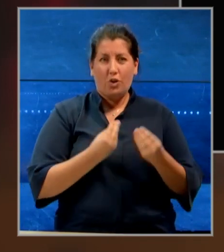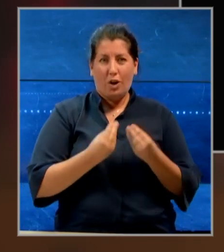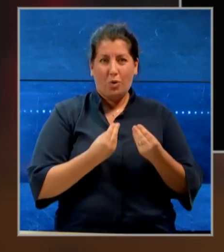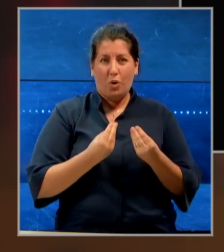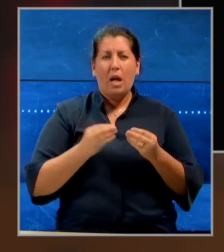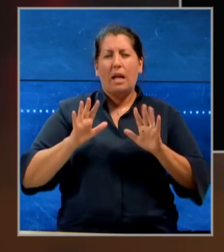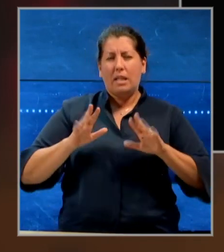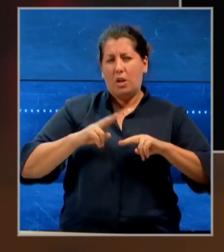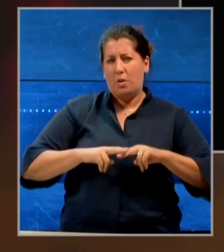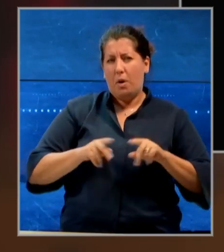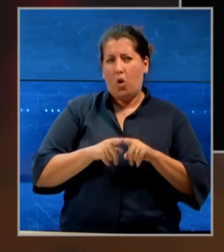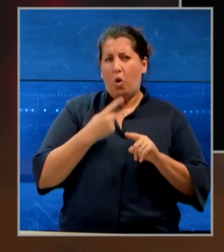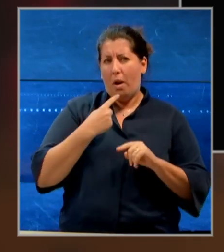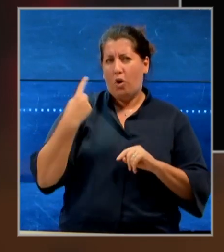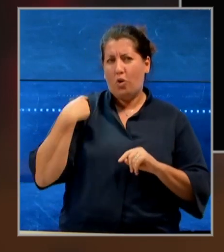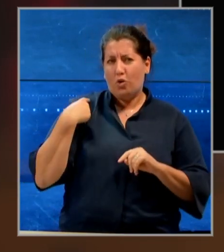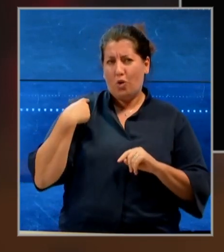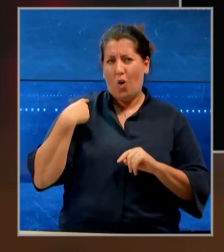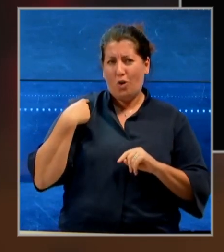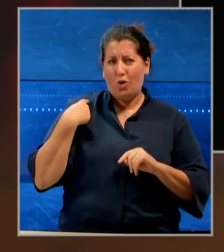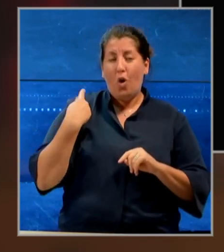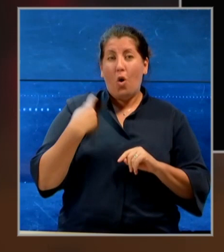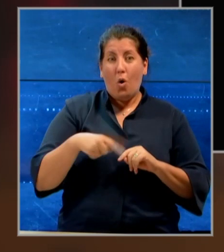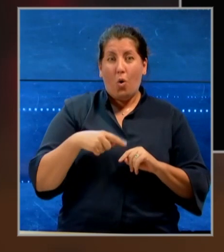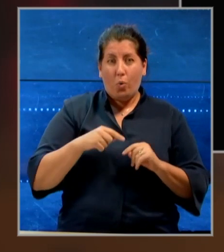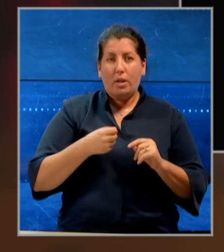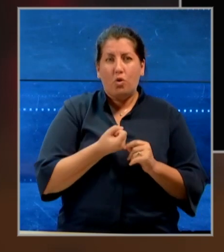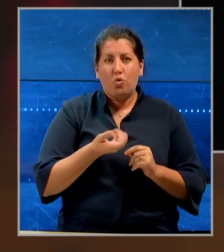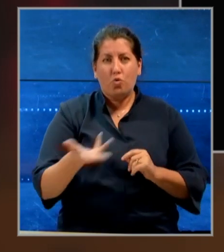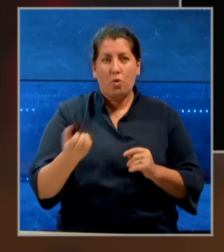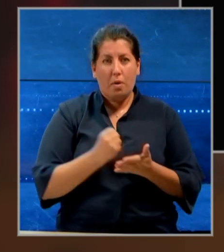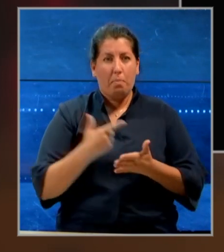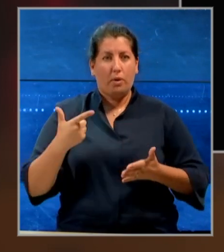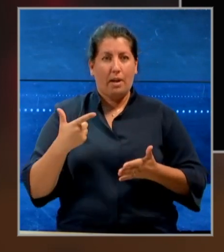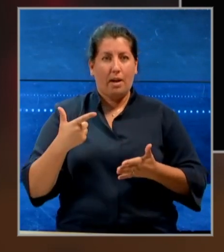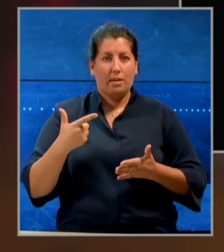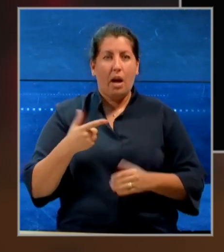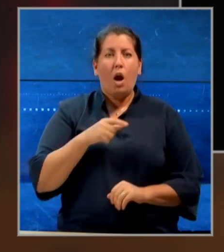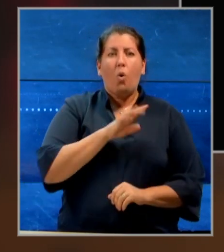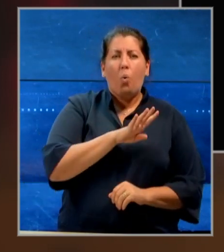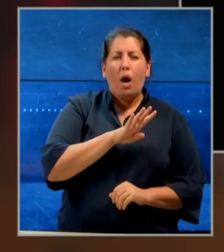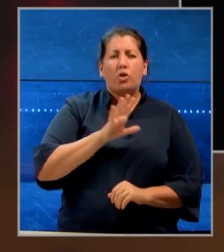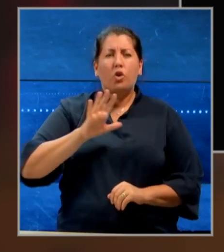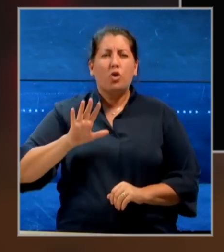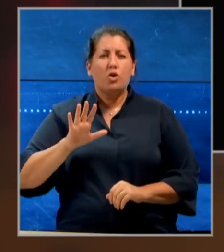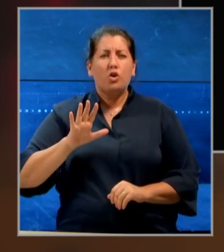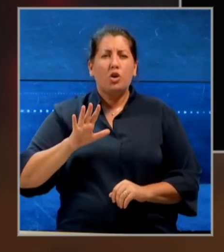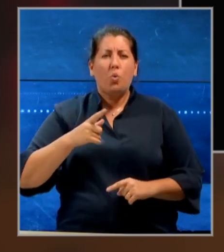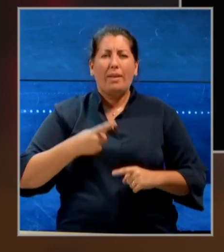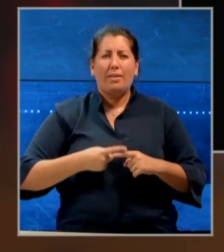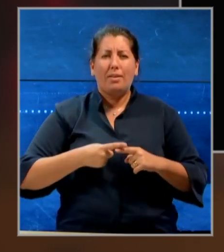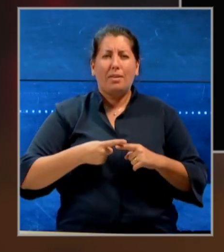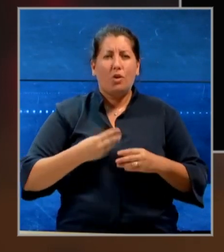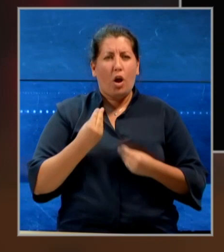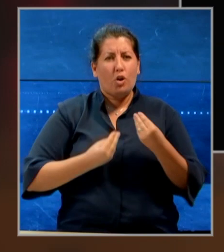del 60-70%, quindi è un numero importante. Stanno giocando 4-5 titolari, diciamo, in questi 11 attualmente